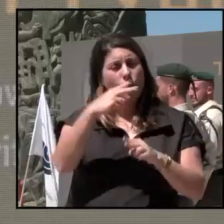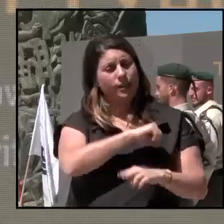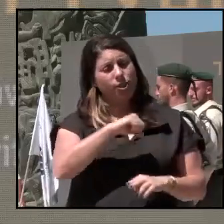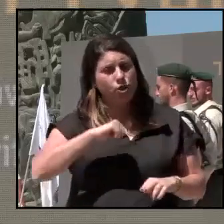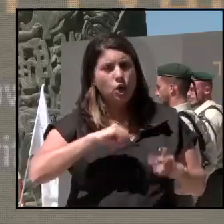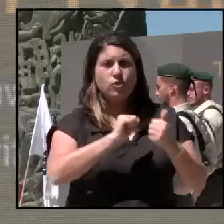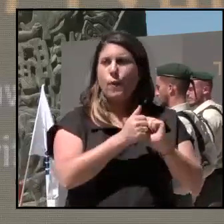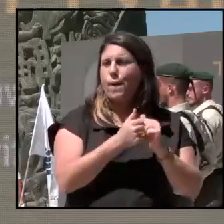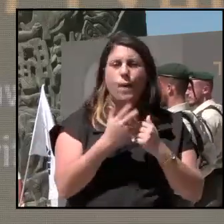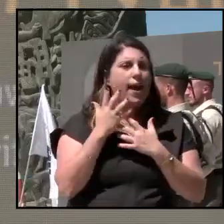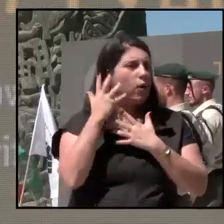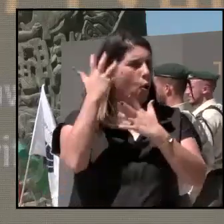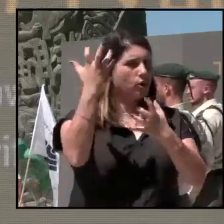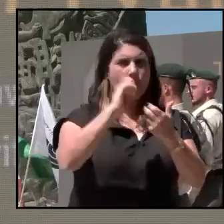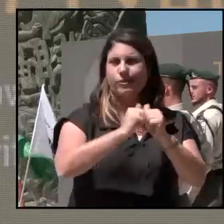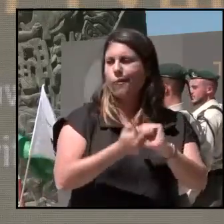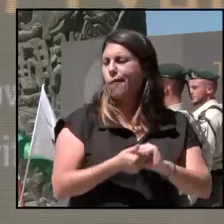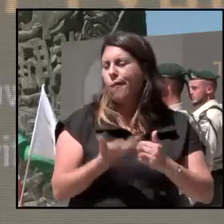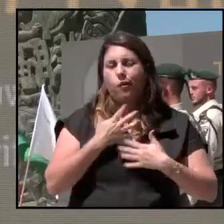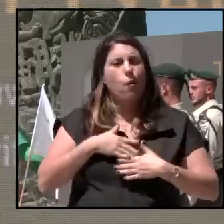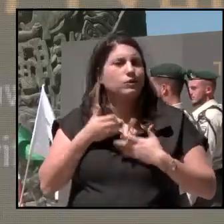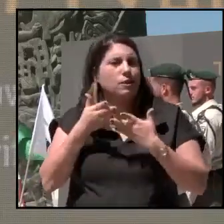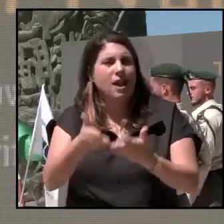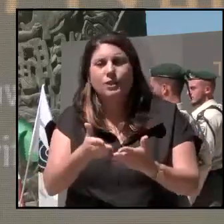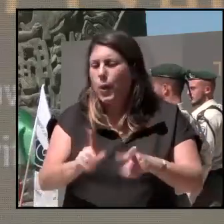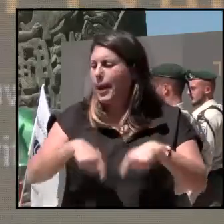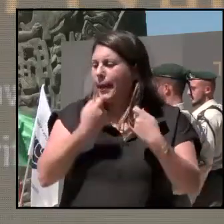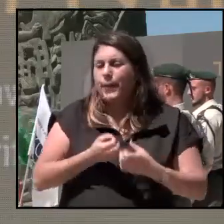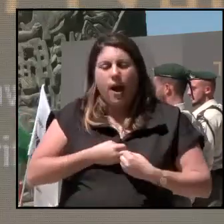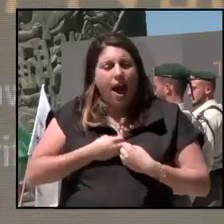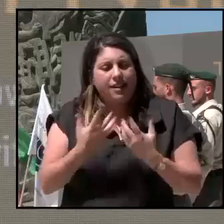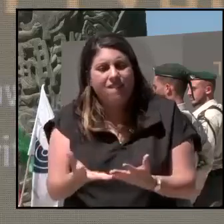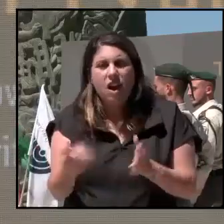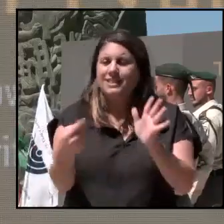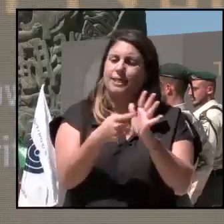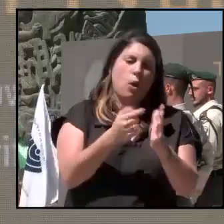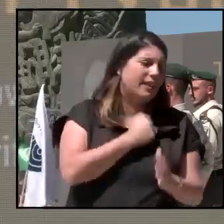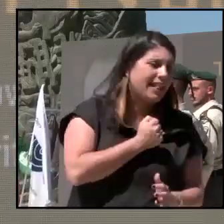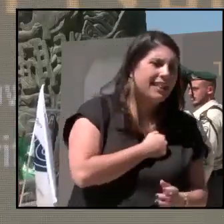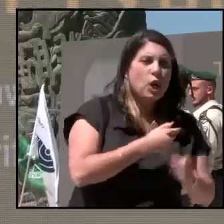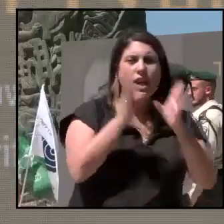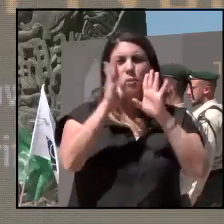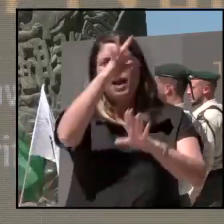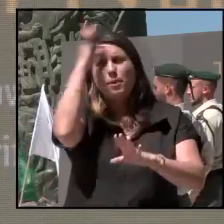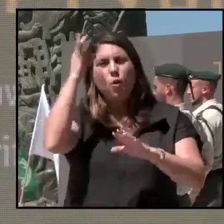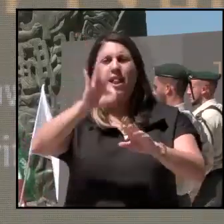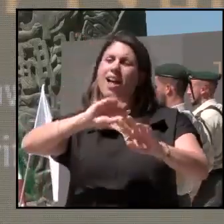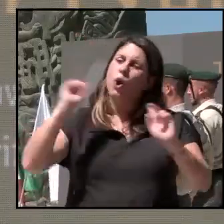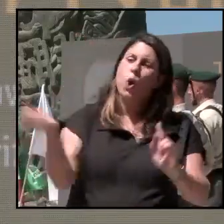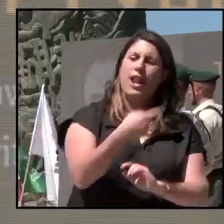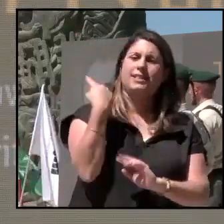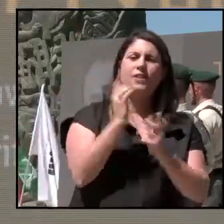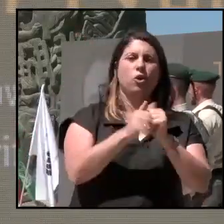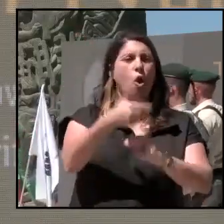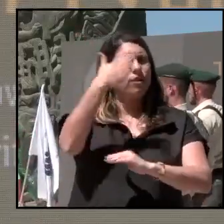אישיות והירואיות, או אלטרואיסטיות, חינוך להקרבה, סיבות דתיות, אמונה בגורל קולקטיבי, או